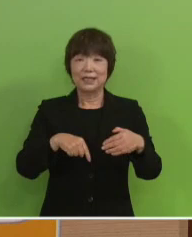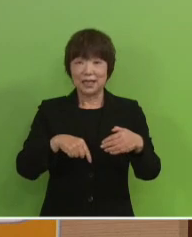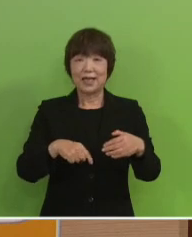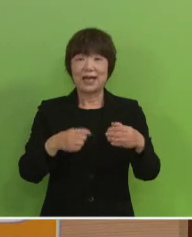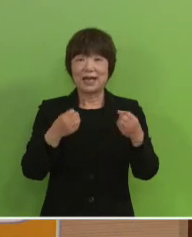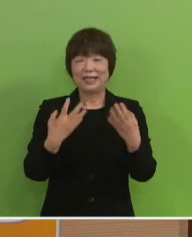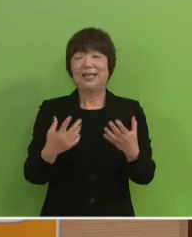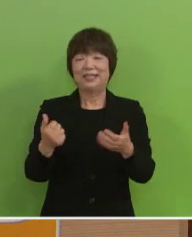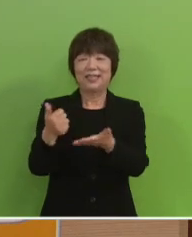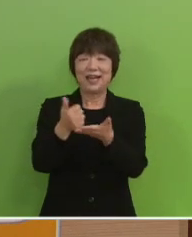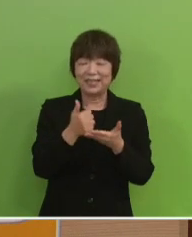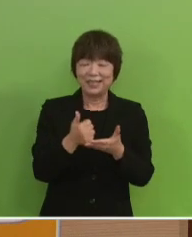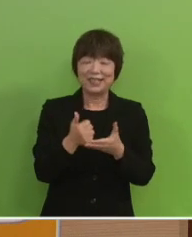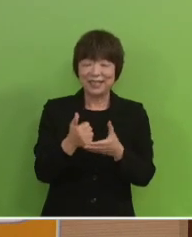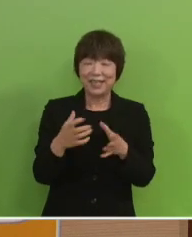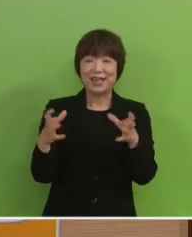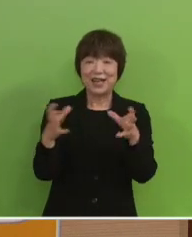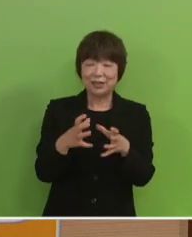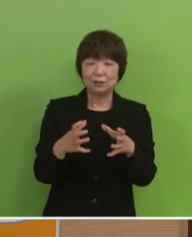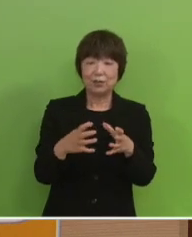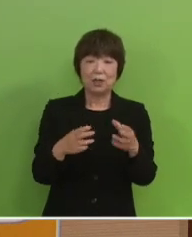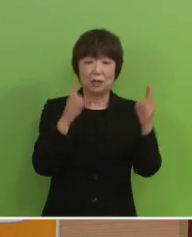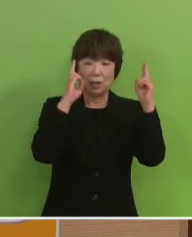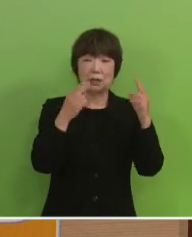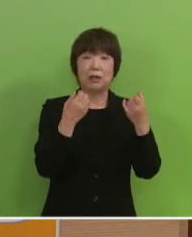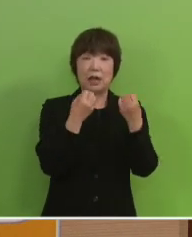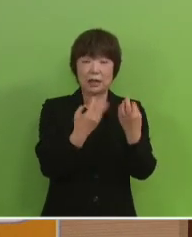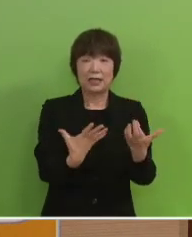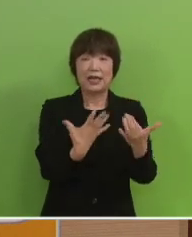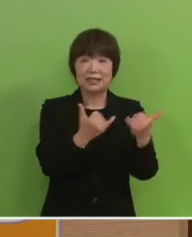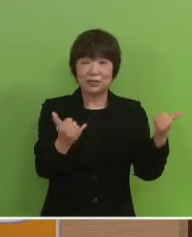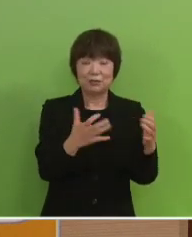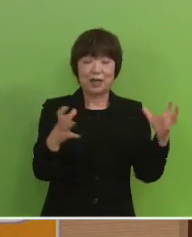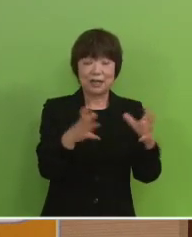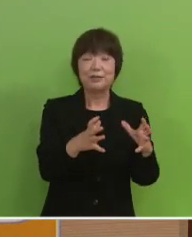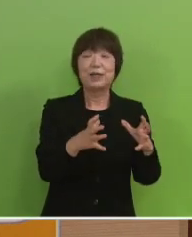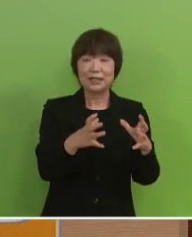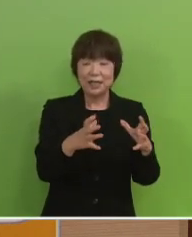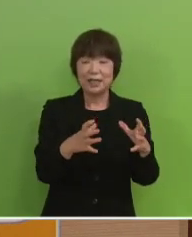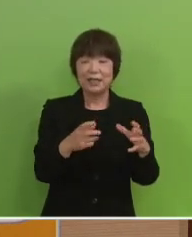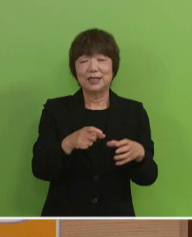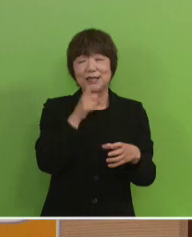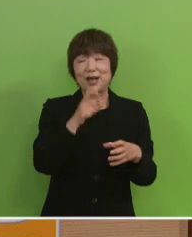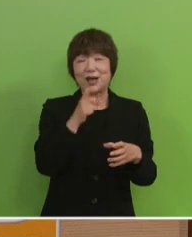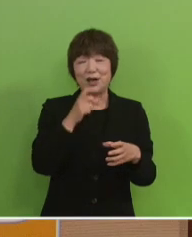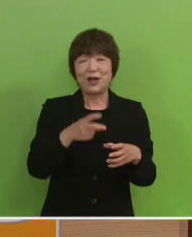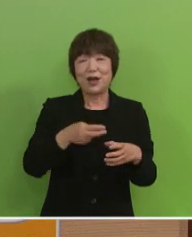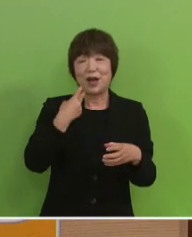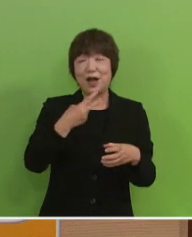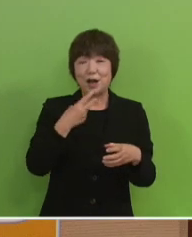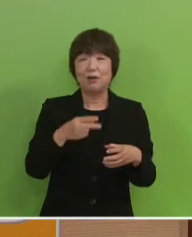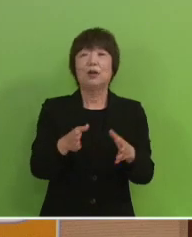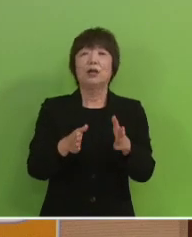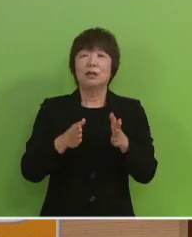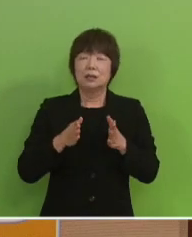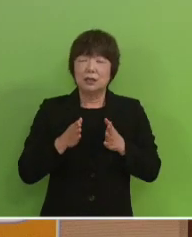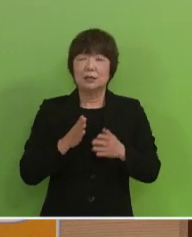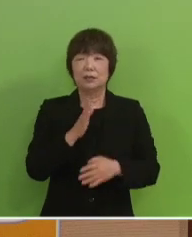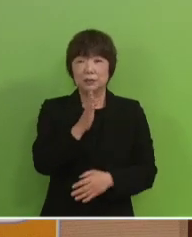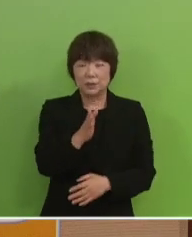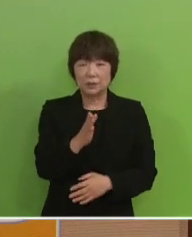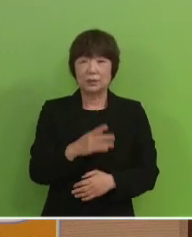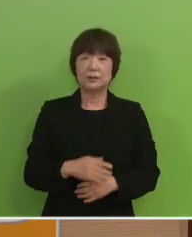コンパ新入社員の集いを含め第二大人数での会食はくれぐれも控えていただきたいと思い